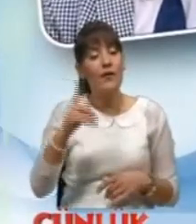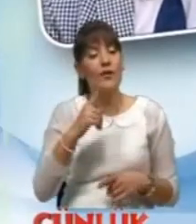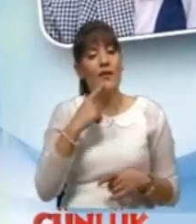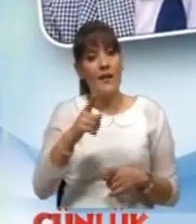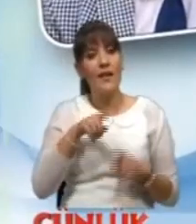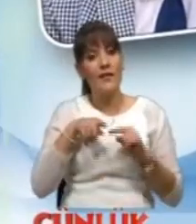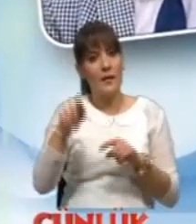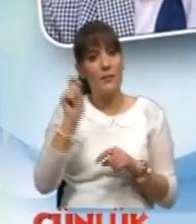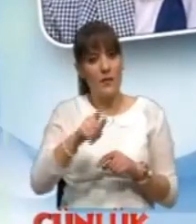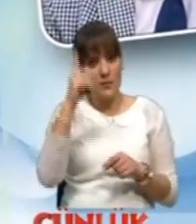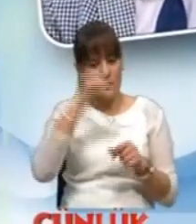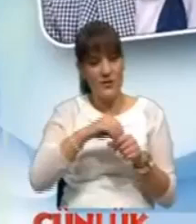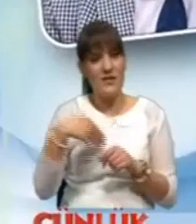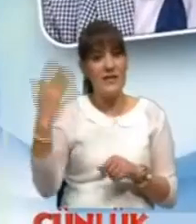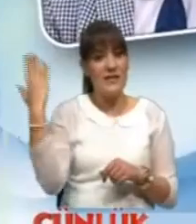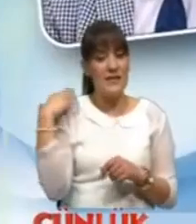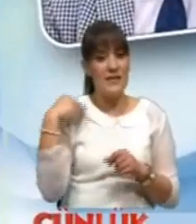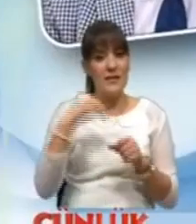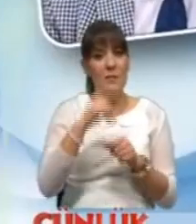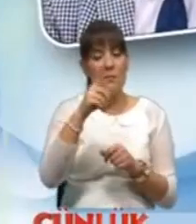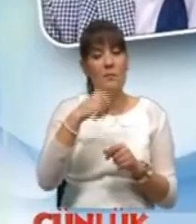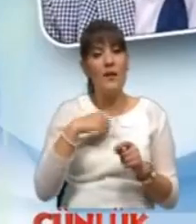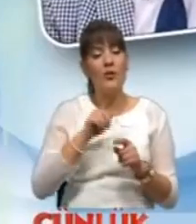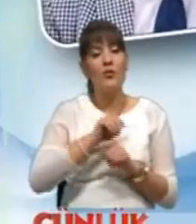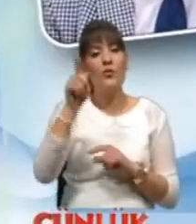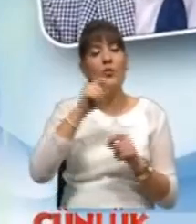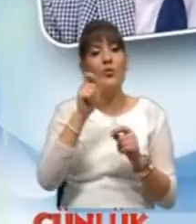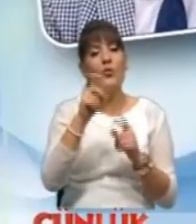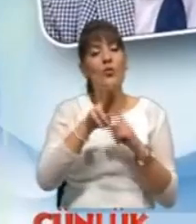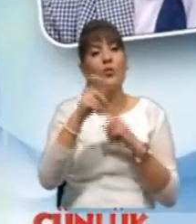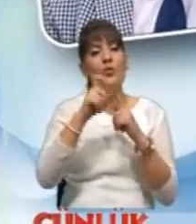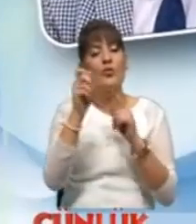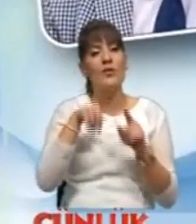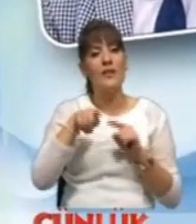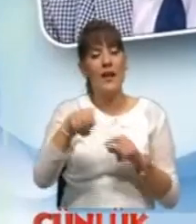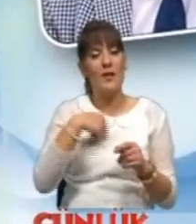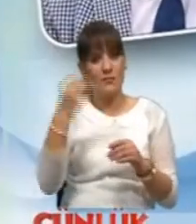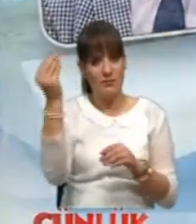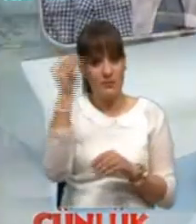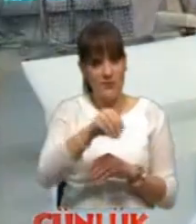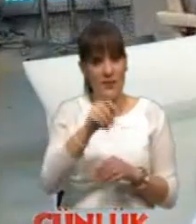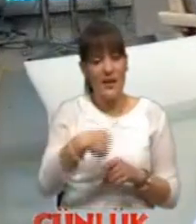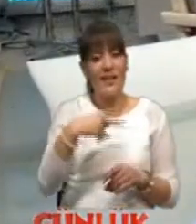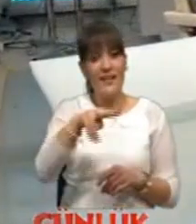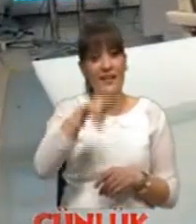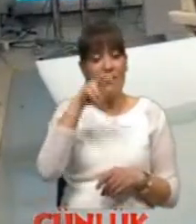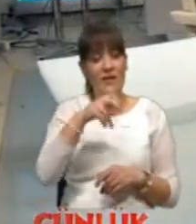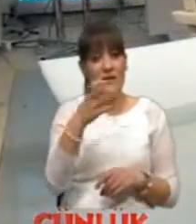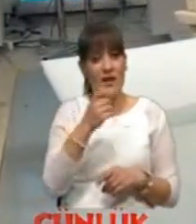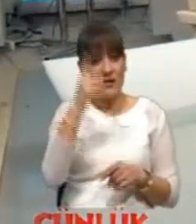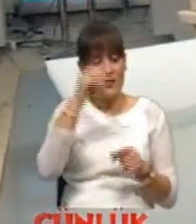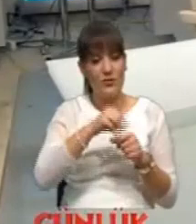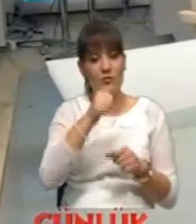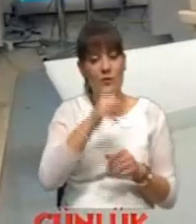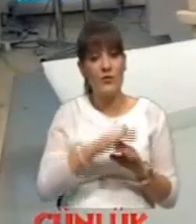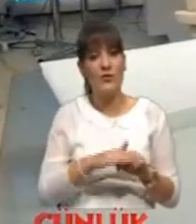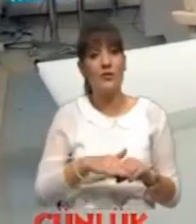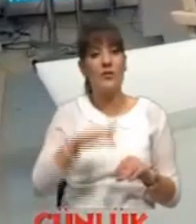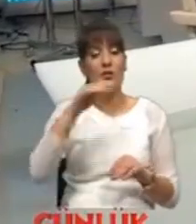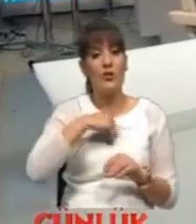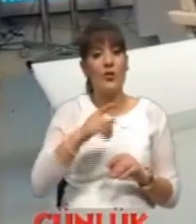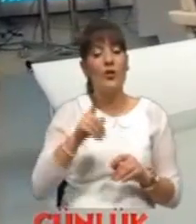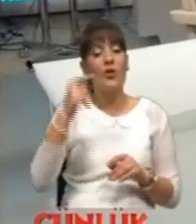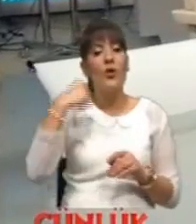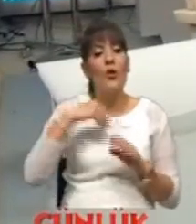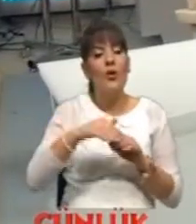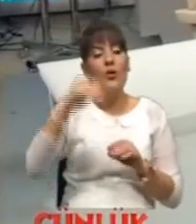diye takip edebilme için sırtlarına bir uydu takip cihazı yapıştırıyoruz ve nefes almak için suyun yüzeyine çıkan kaplumbağa